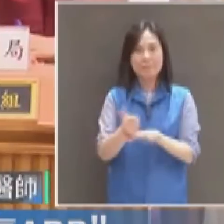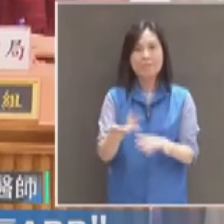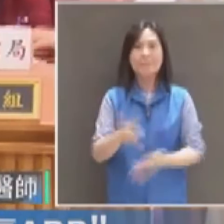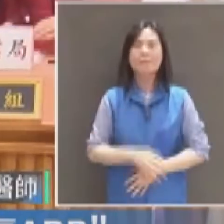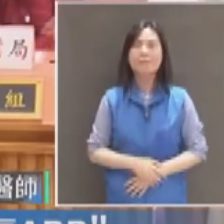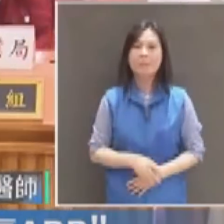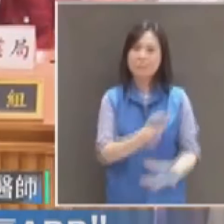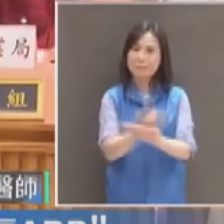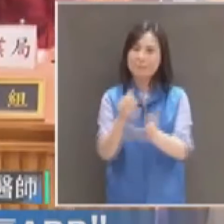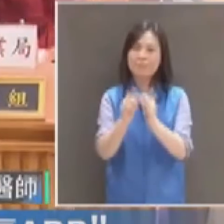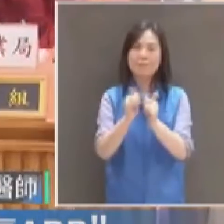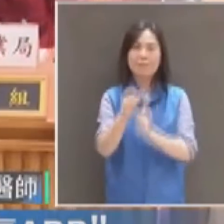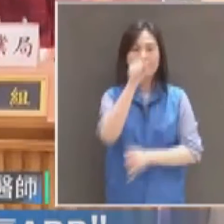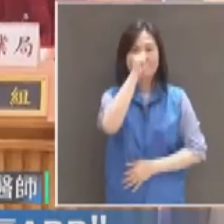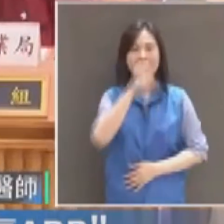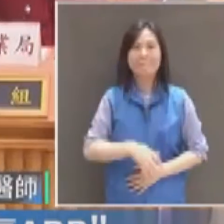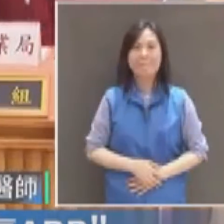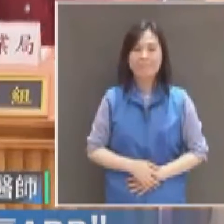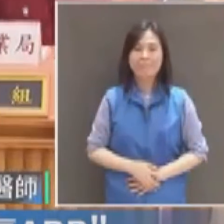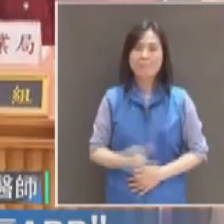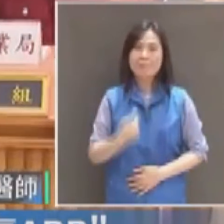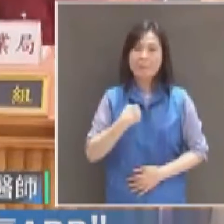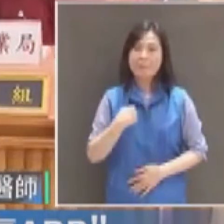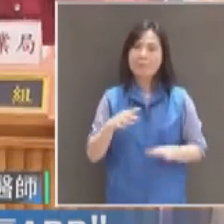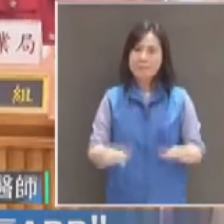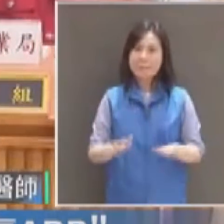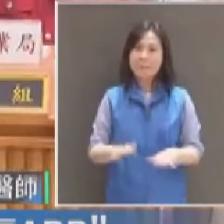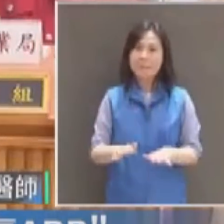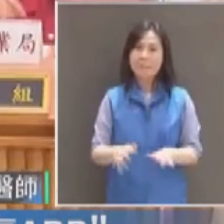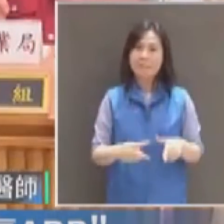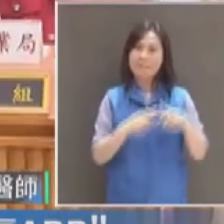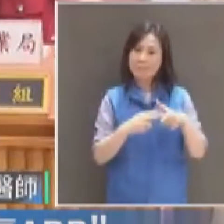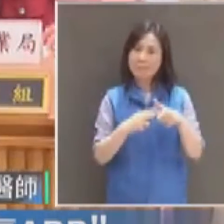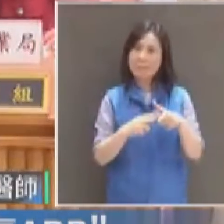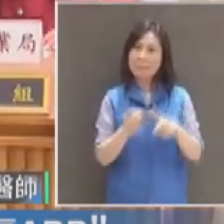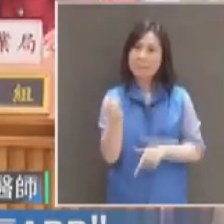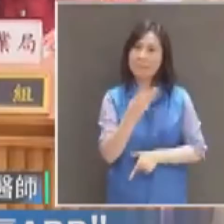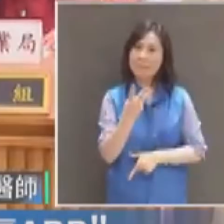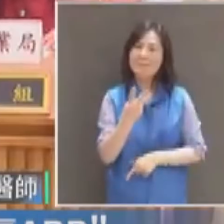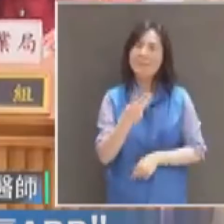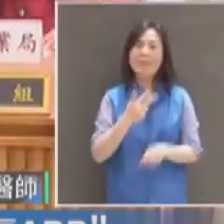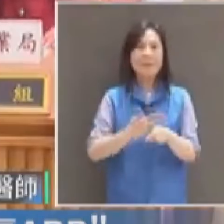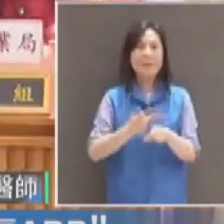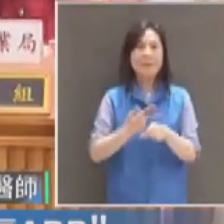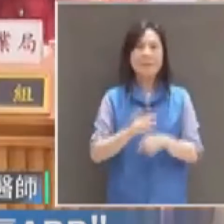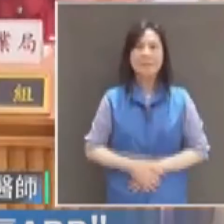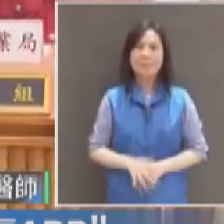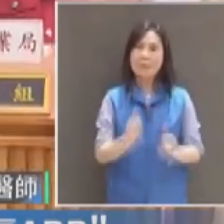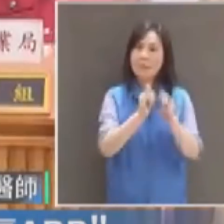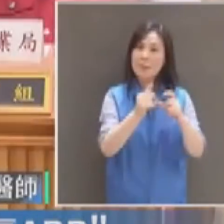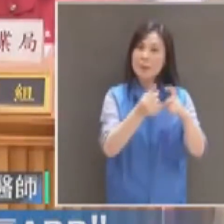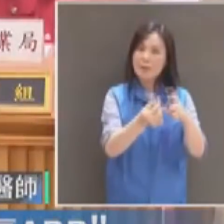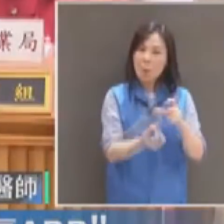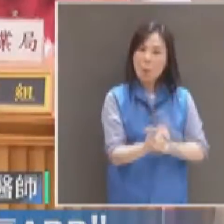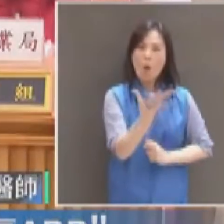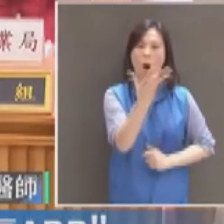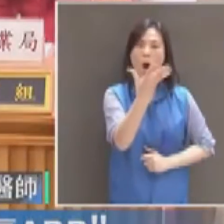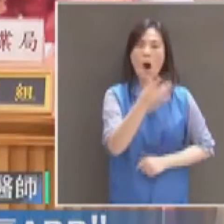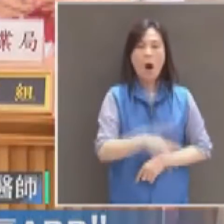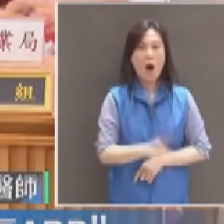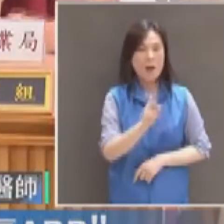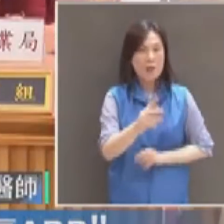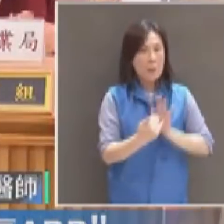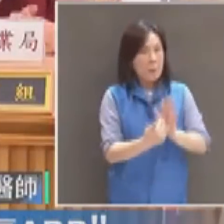各位乡亲，大家好。那我今天来跟大家介绍三招，在社区流行的时候如何趋吉避